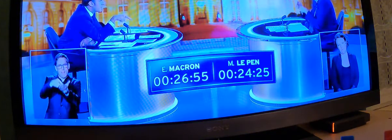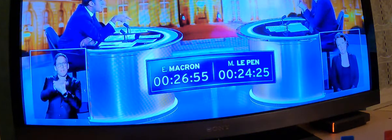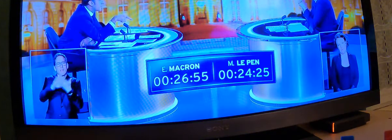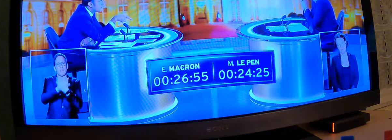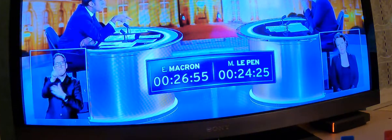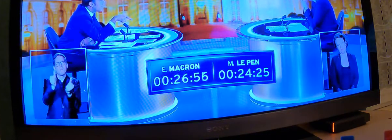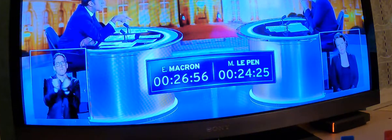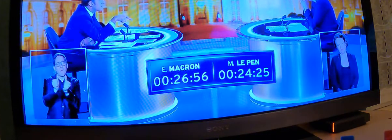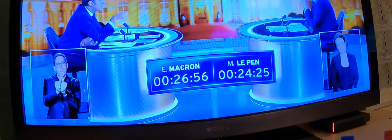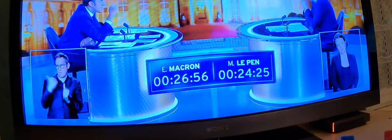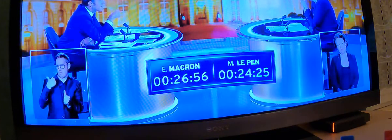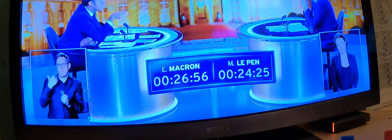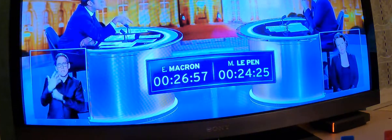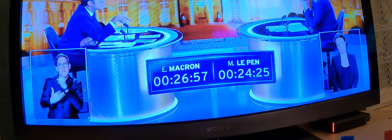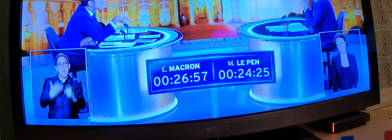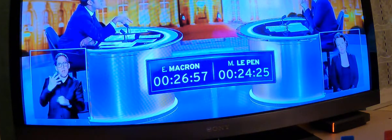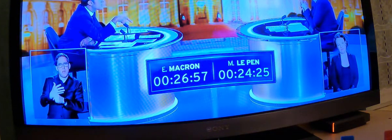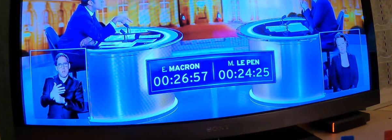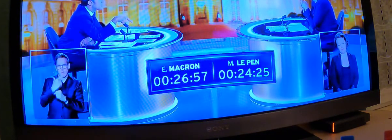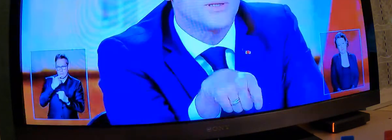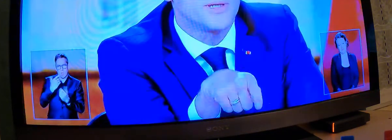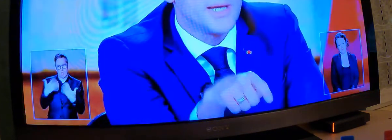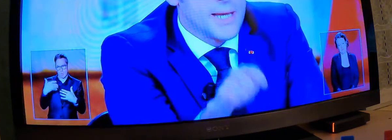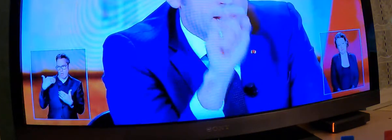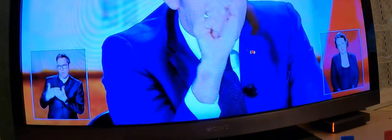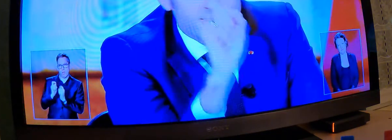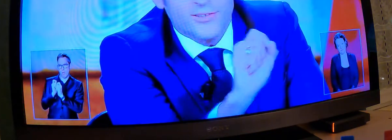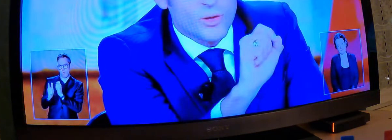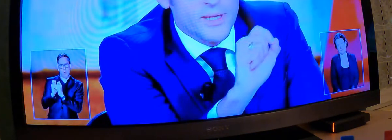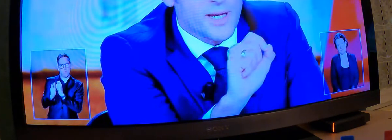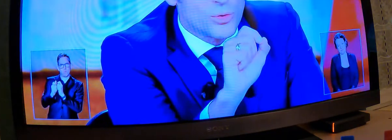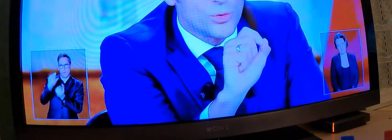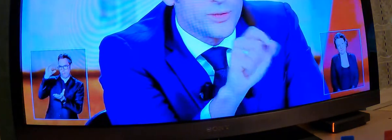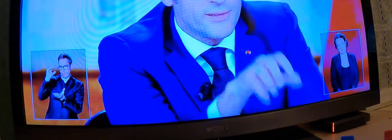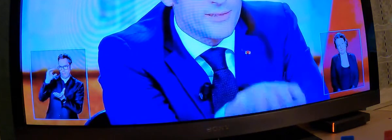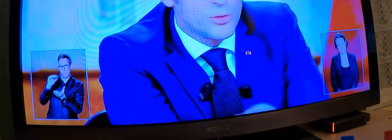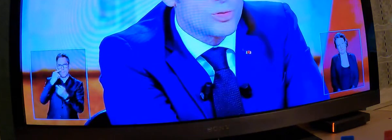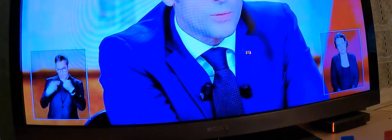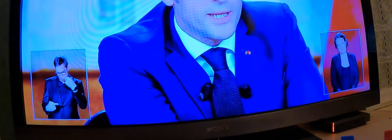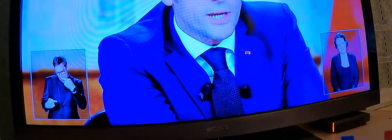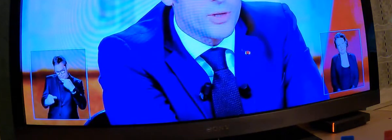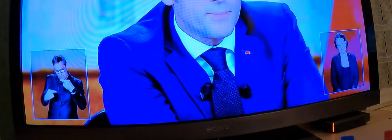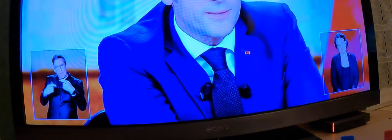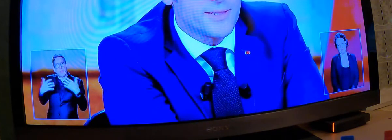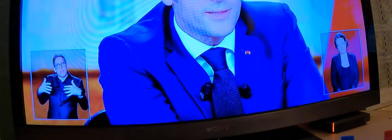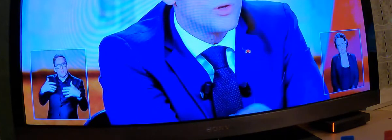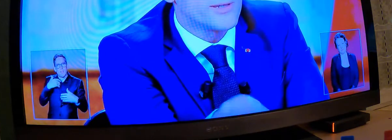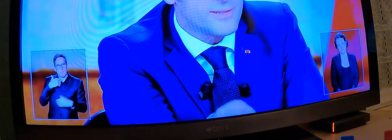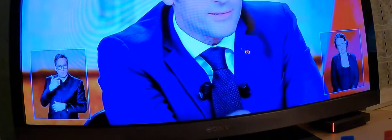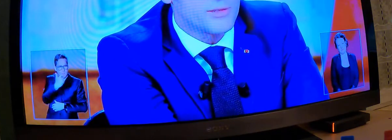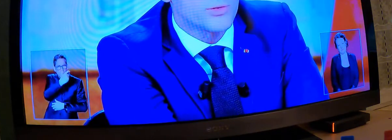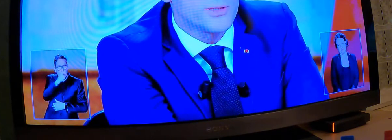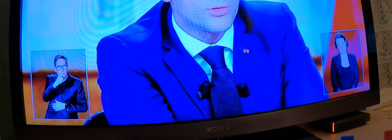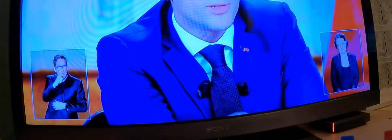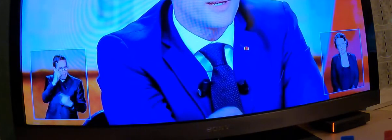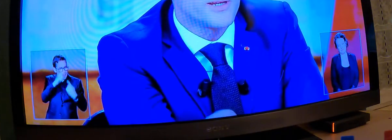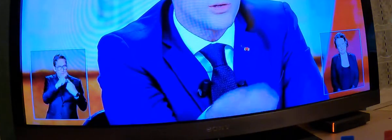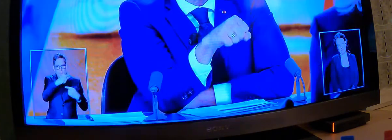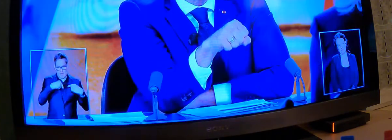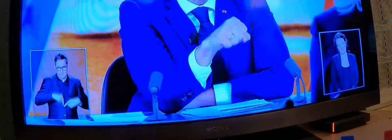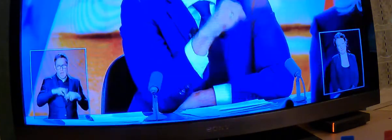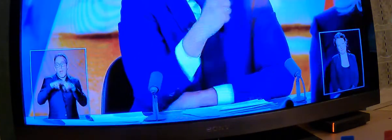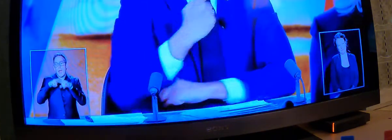déficit les premières années du quinquennat et la dette a commencé à être remboursée. Les 600 milliards d'euros de dette, c'est 200 milliards de la partie État, le reste c'est la sécurité